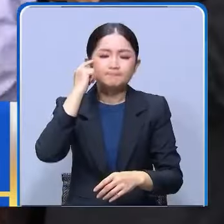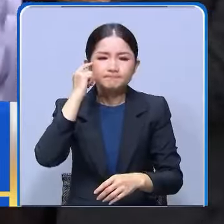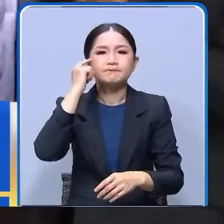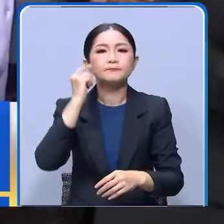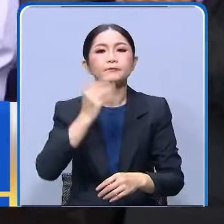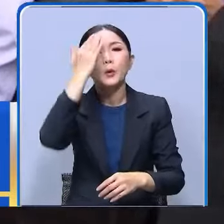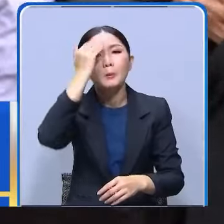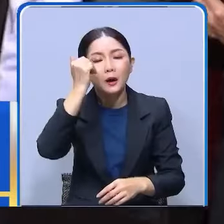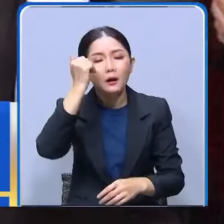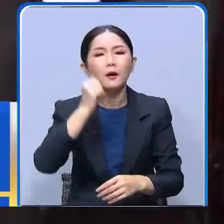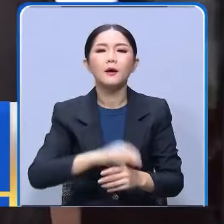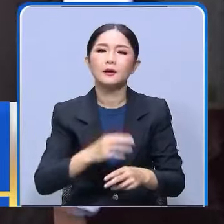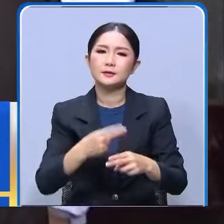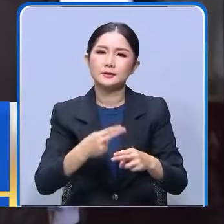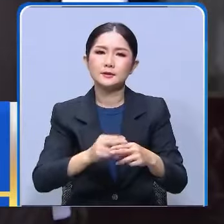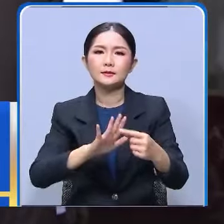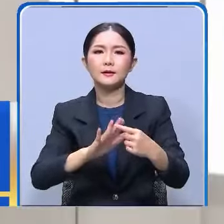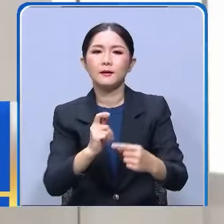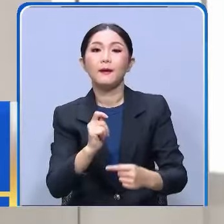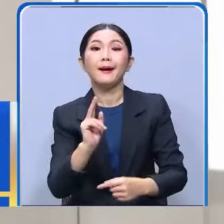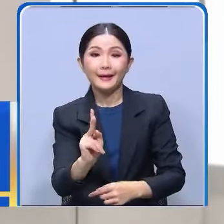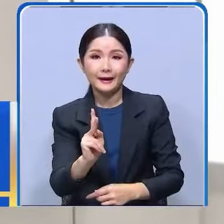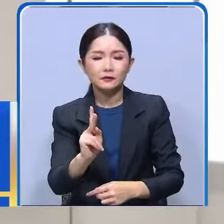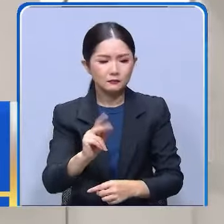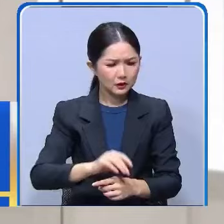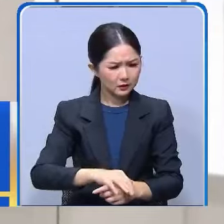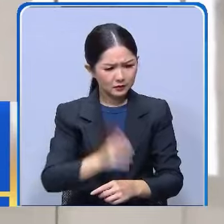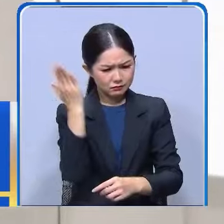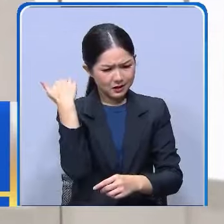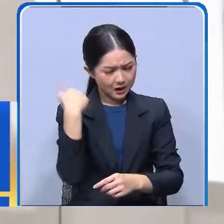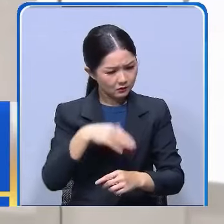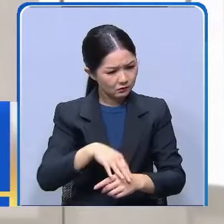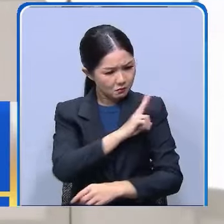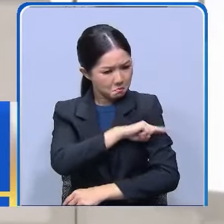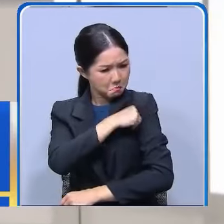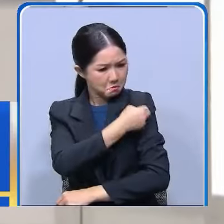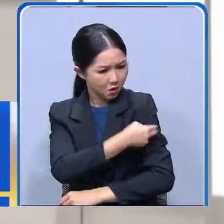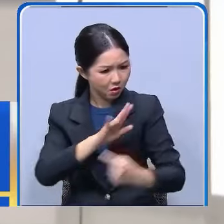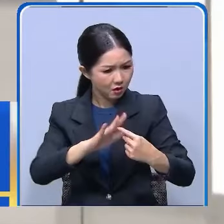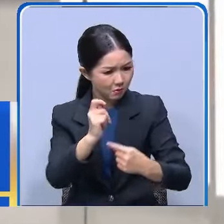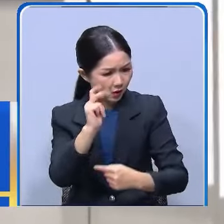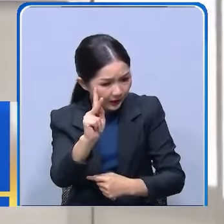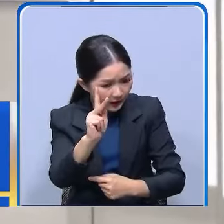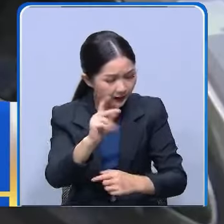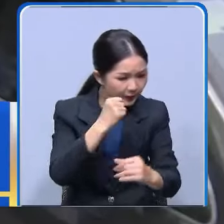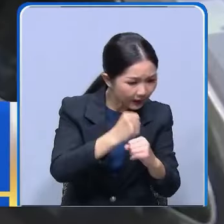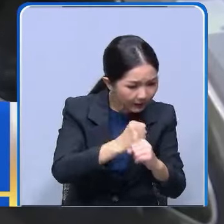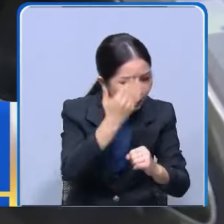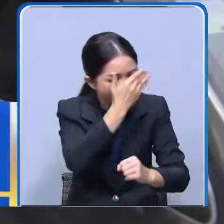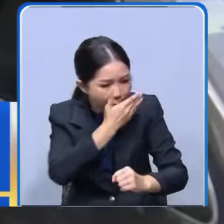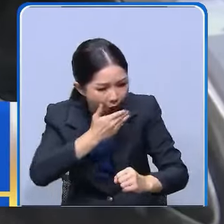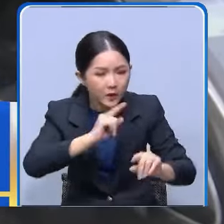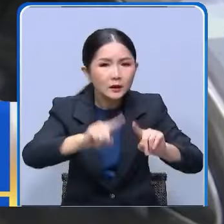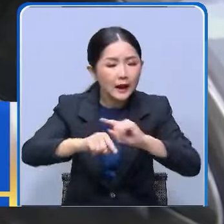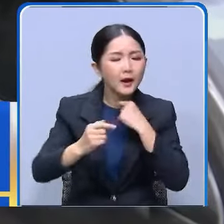หรือว่าบอสหมอเอกใช้เป็นสถานที่โฆษณาเสริมความงามให้กับลูกค้านะคะผลตรวจสอบพบว่